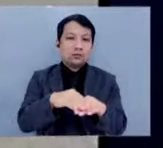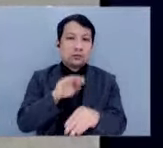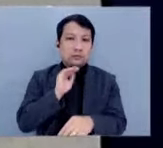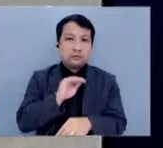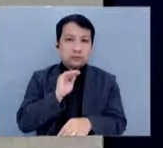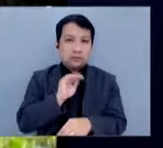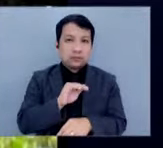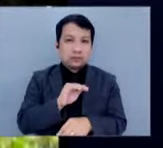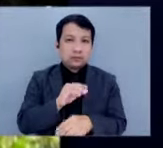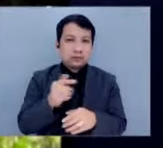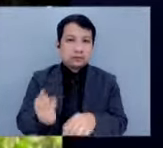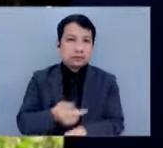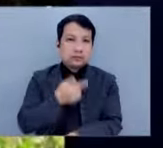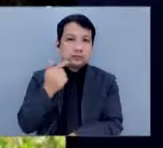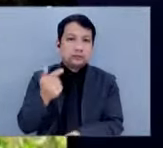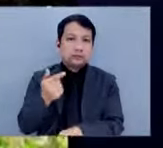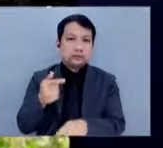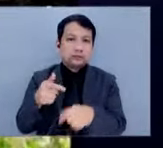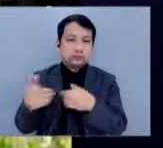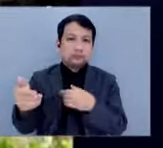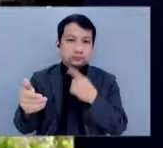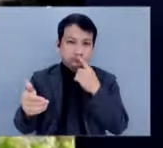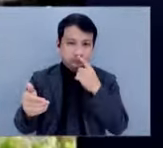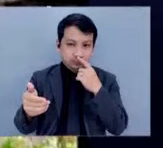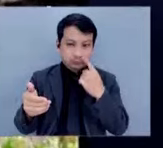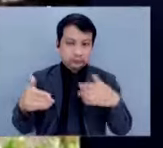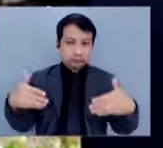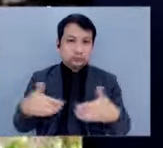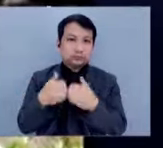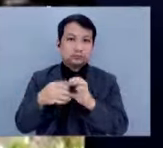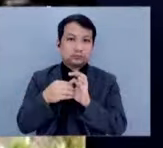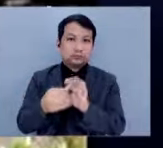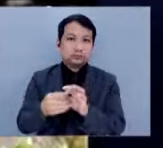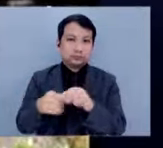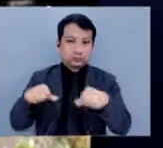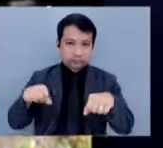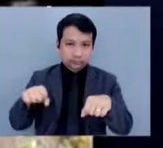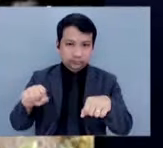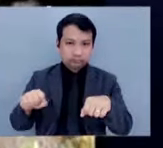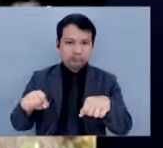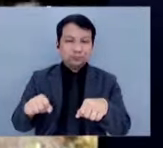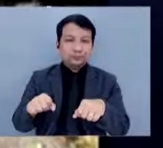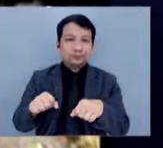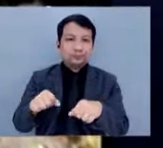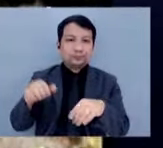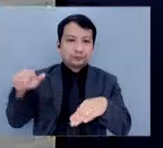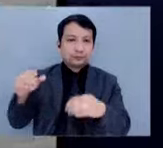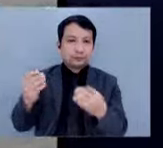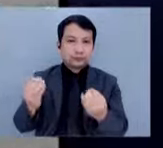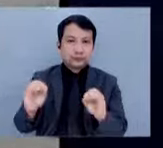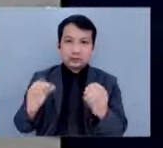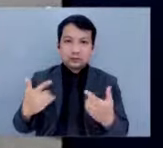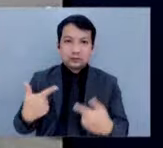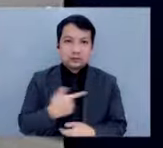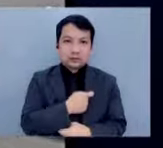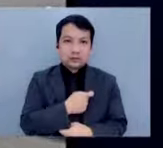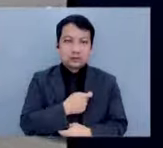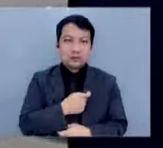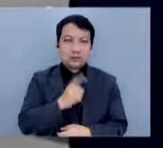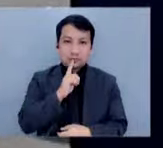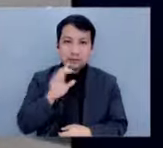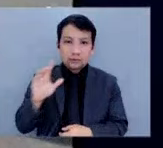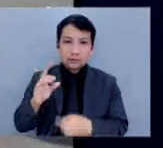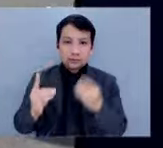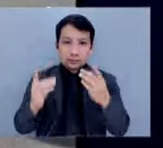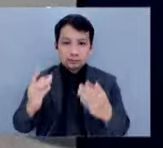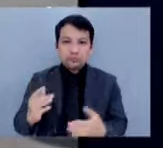haba ng biyahe. Hanggang sa tuluyan itong inararo ang motor at ang tricycle. Wala namang nasaktan. Nangako ang driver ng